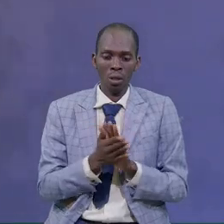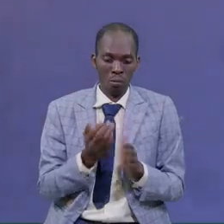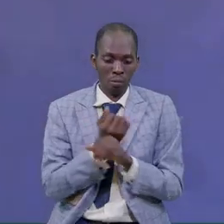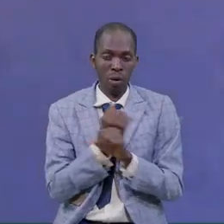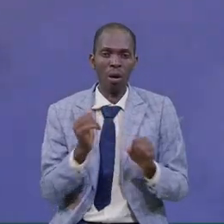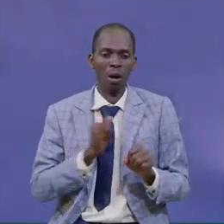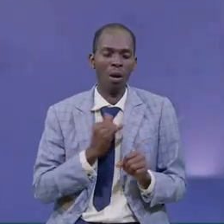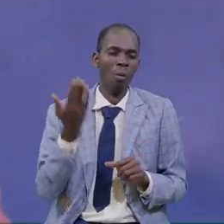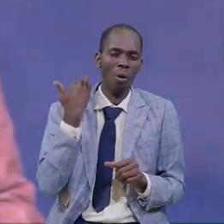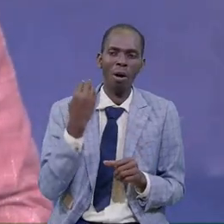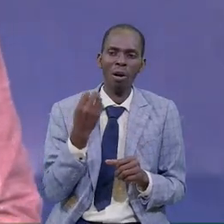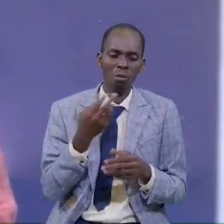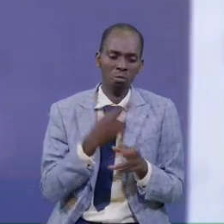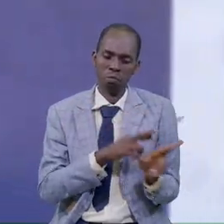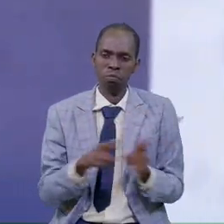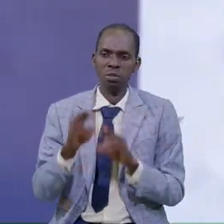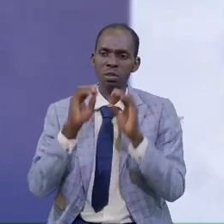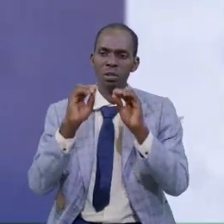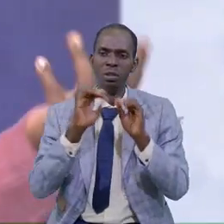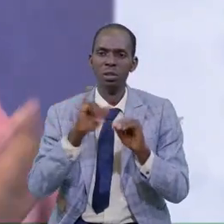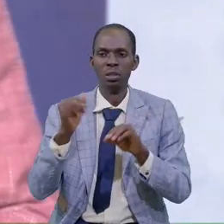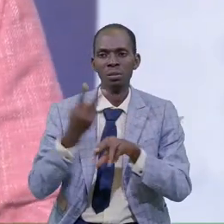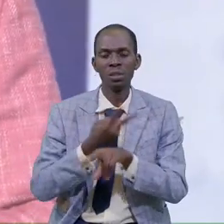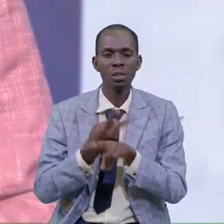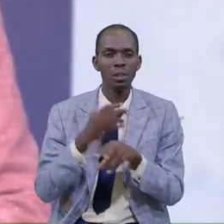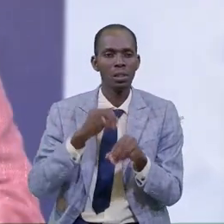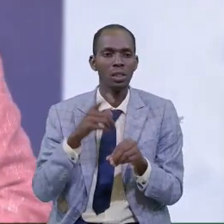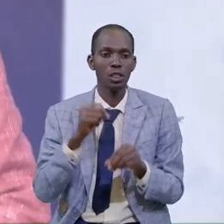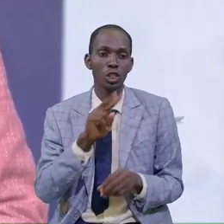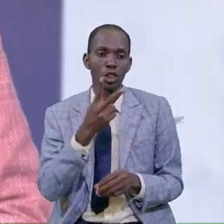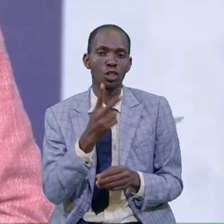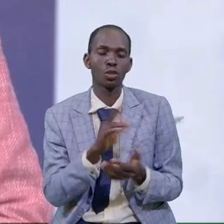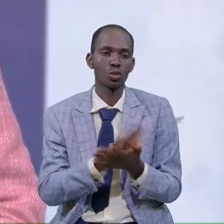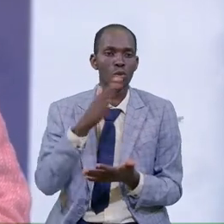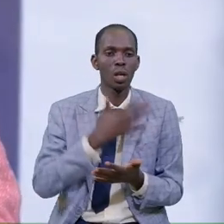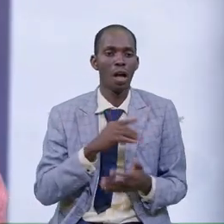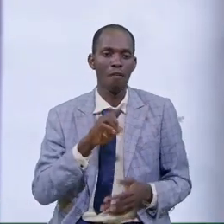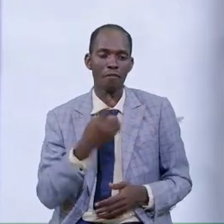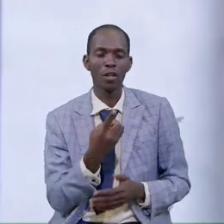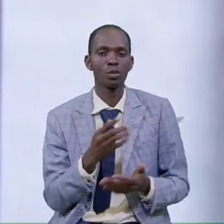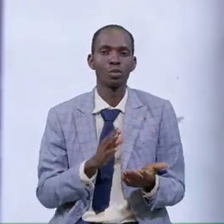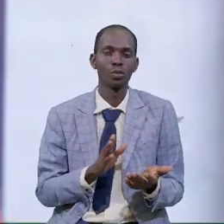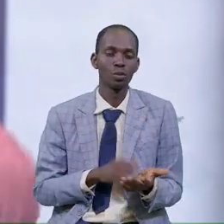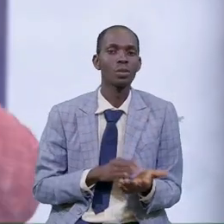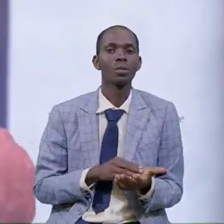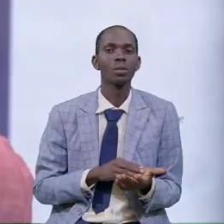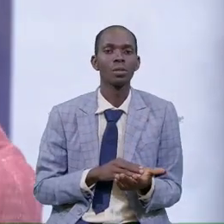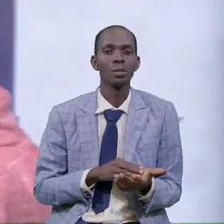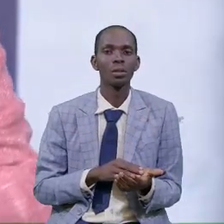j'enseignais déjà les mathématiques au secondaire, au primaire. J'enseignais toutes les classes.